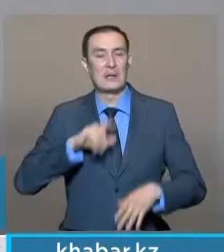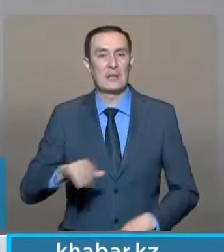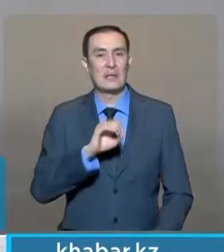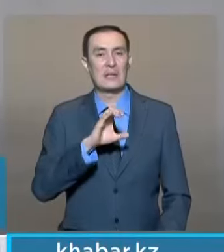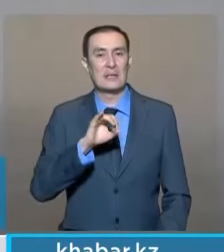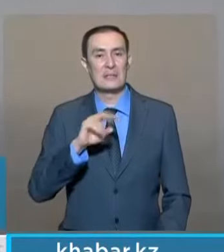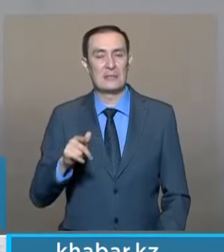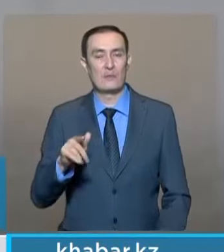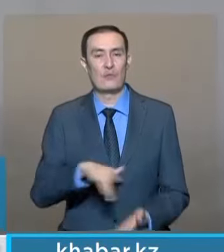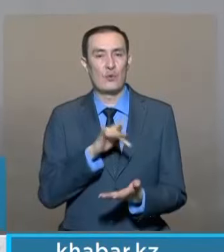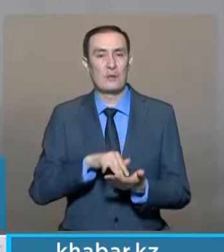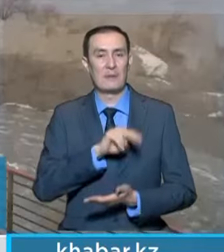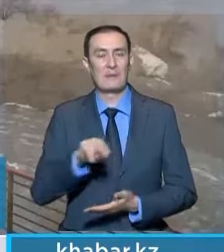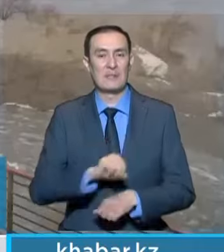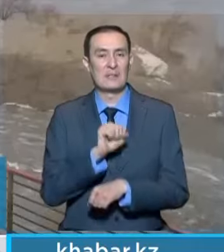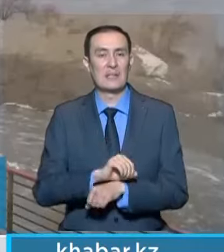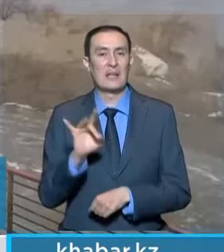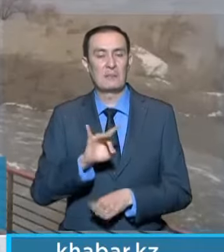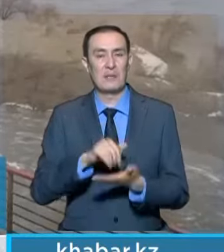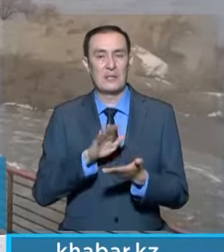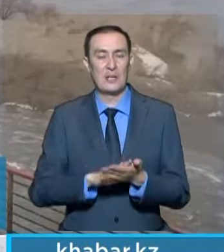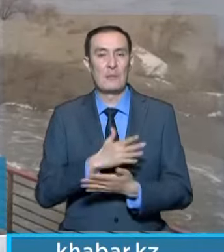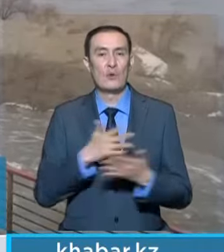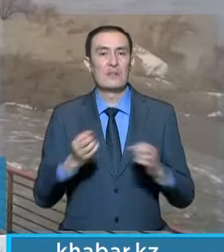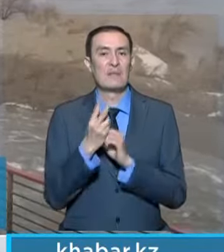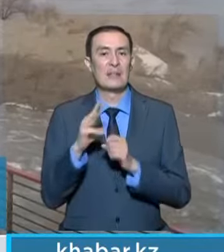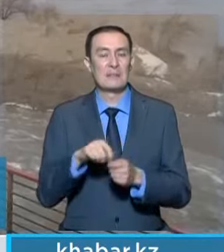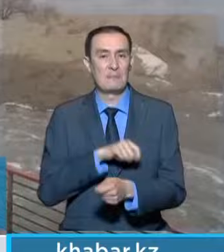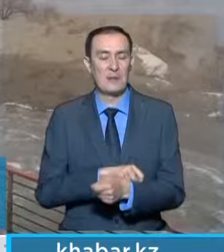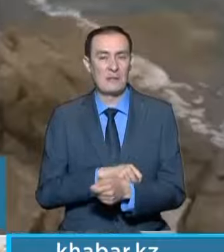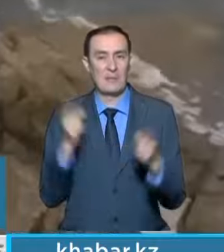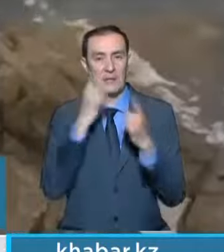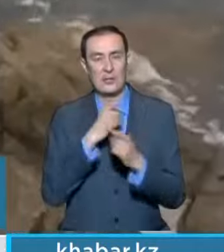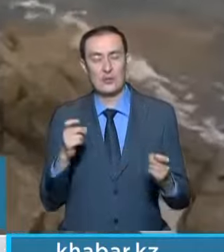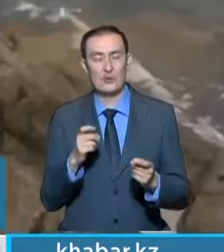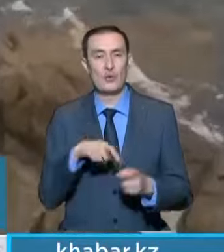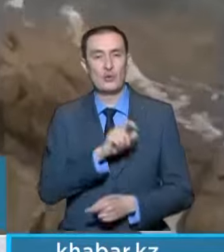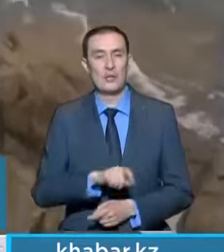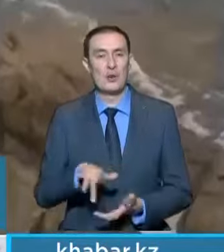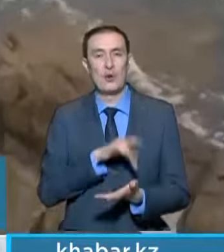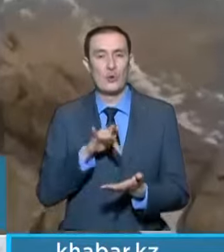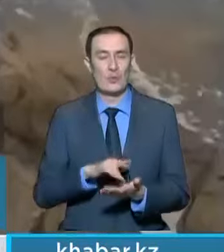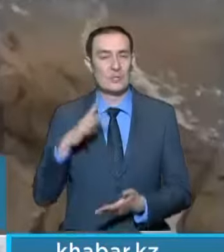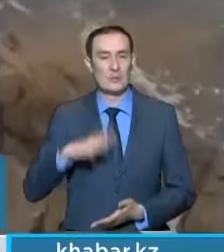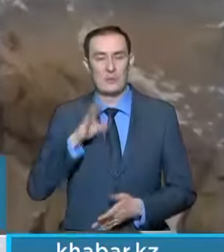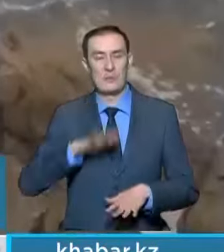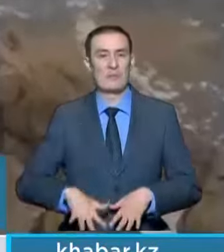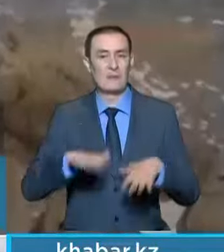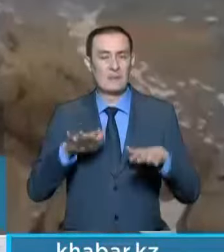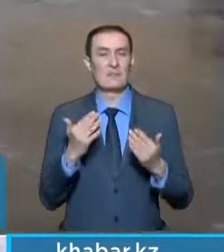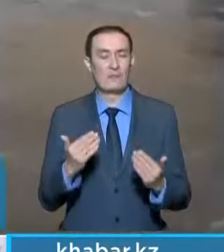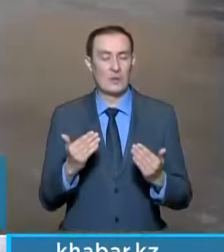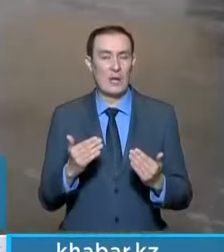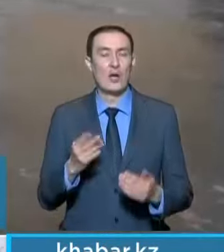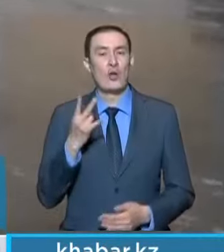Есиль у областного центра остановился на отметке свыше 12 метров. Синоптики прогнозируют, что жители областного центра столкнутся с прибытием воды